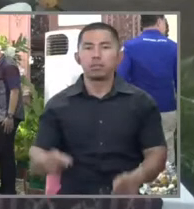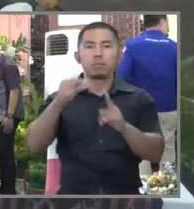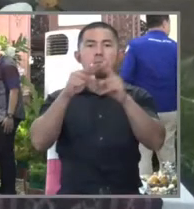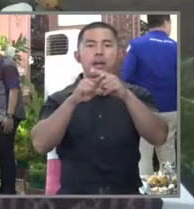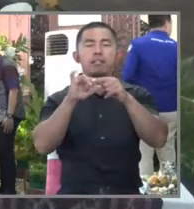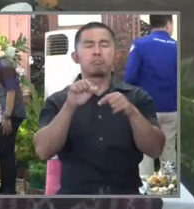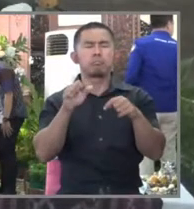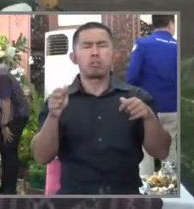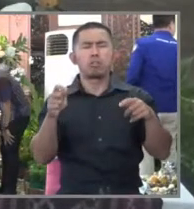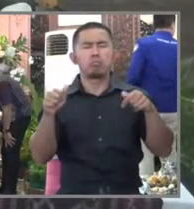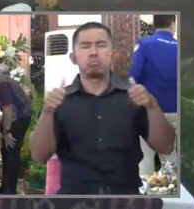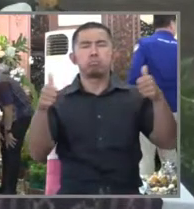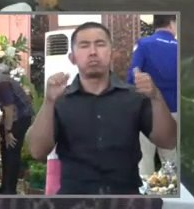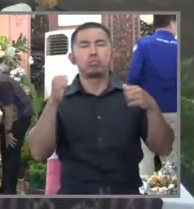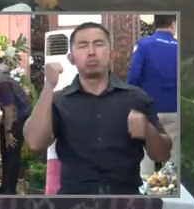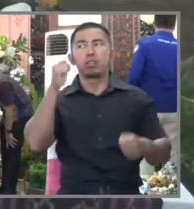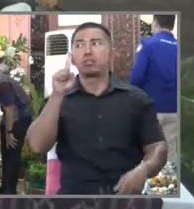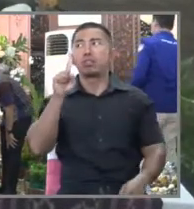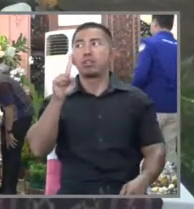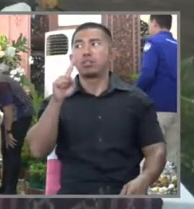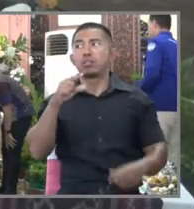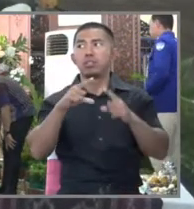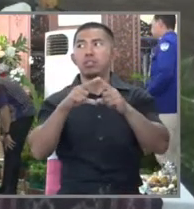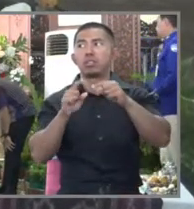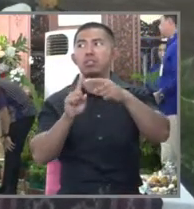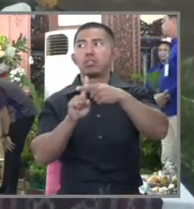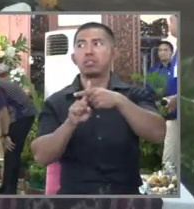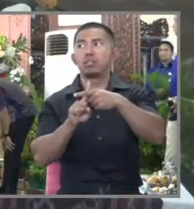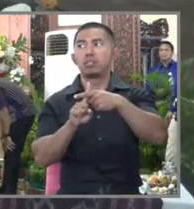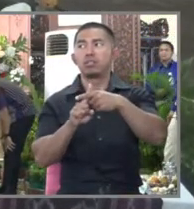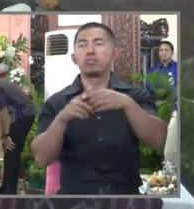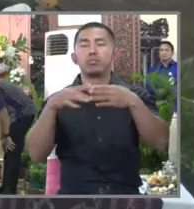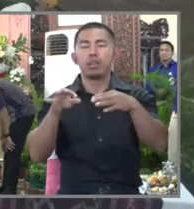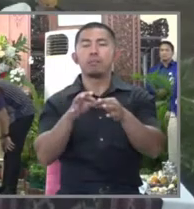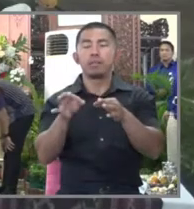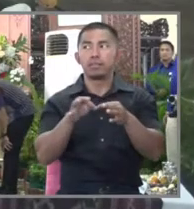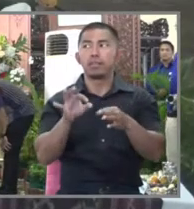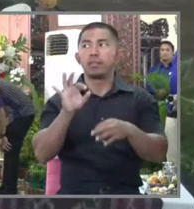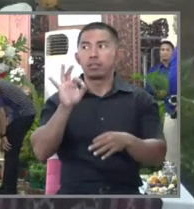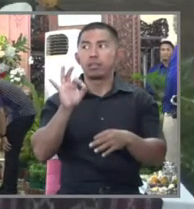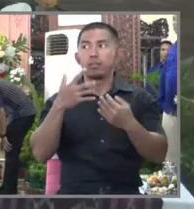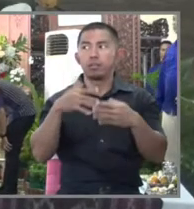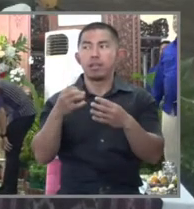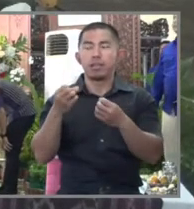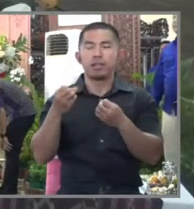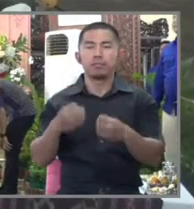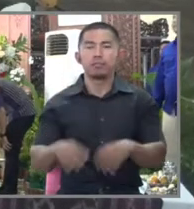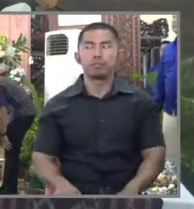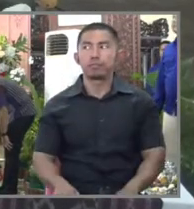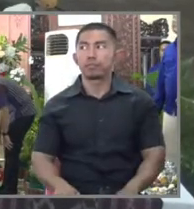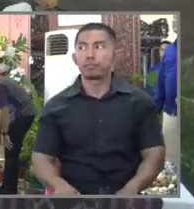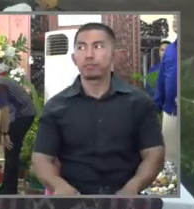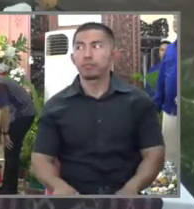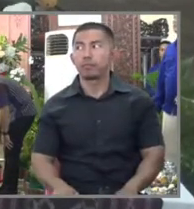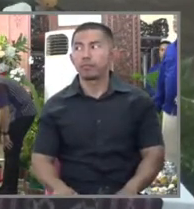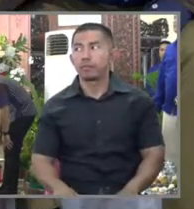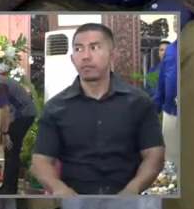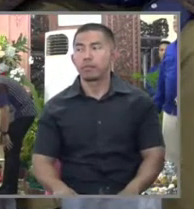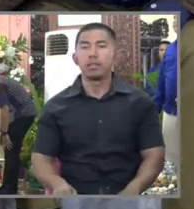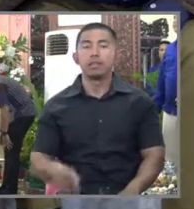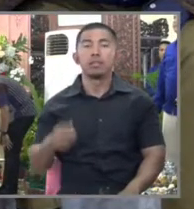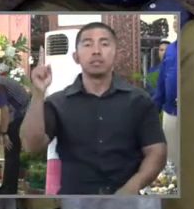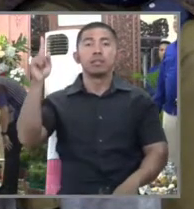juara satu sak Jawa Tengah. Betul Bapak, dan ya, kami sudah difasilitasi. Oke, berarti sudah beres itu Mas. Ya. Kita perintahkan setiap Kamis nanti